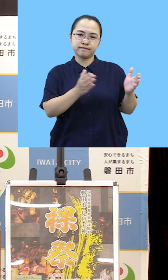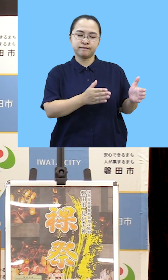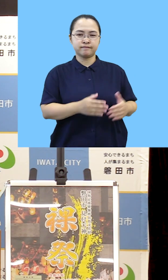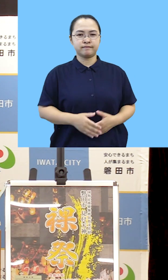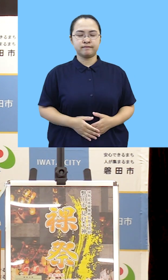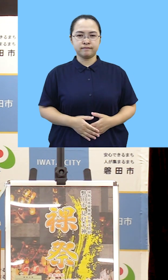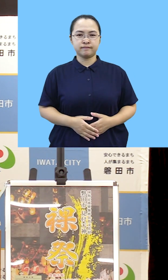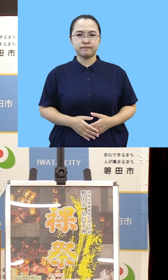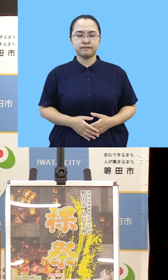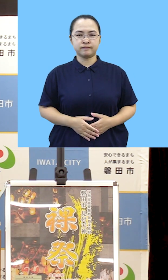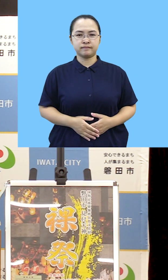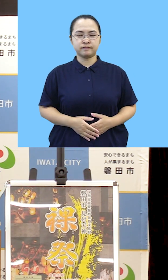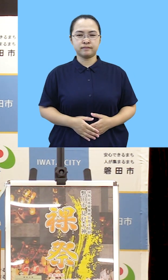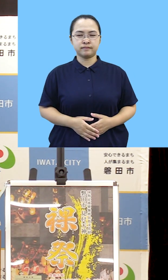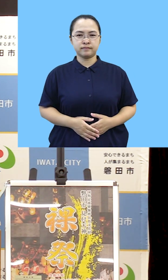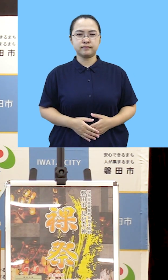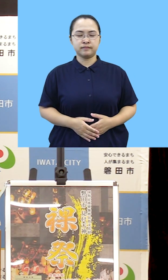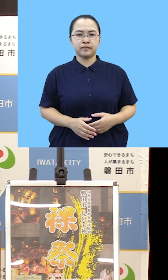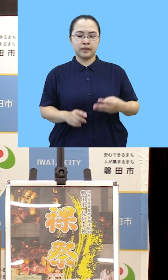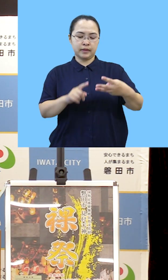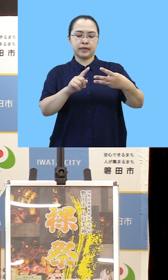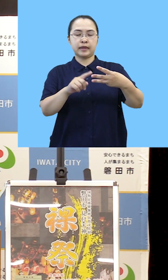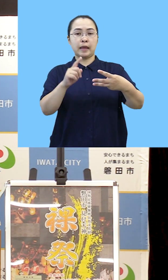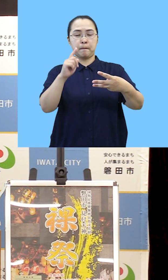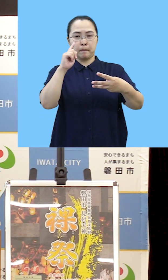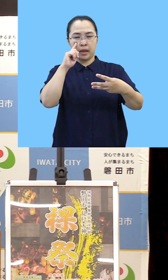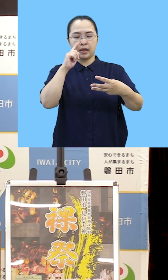3点お話しさせていただきますが、2点目がですね、